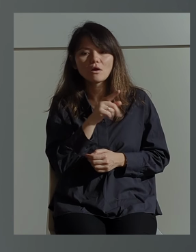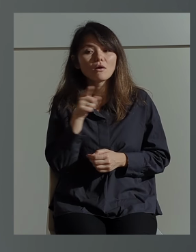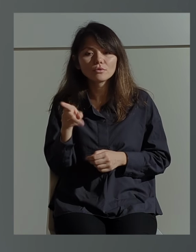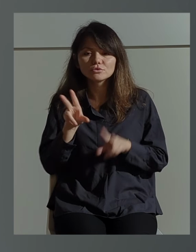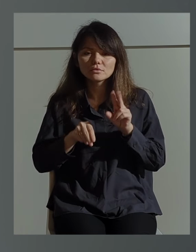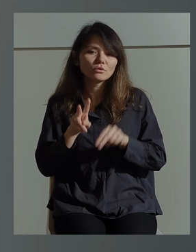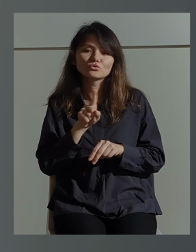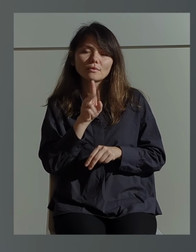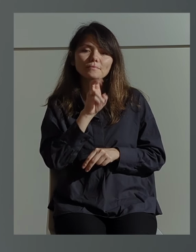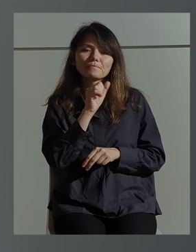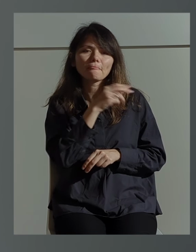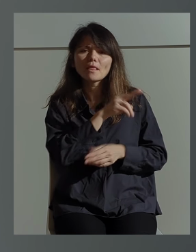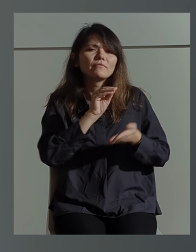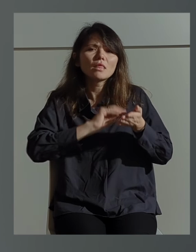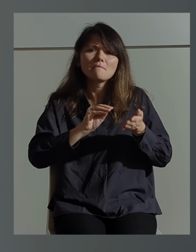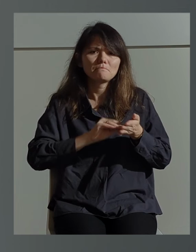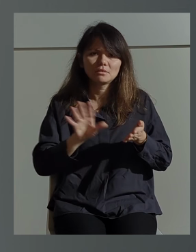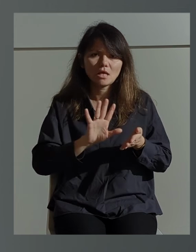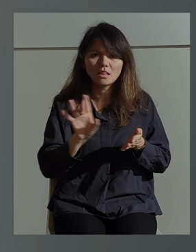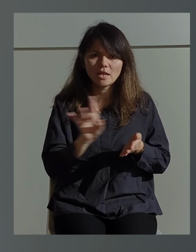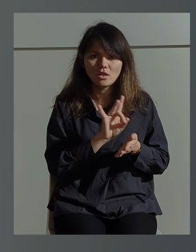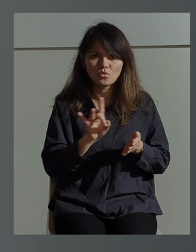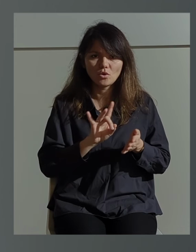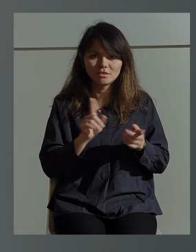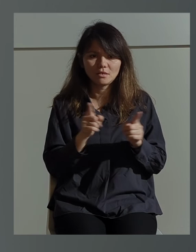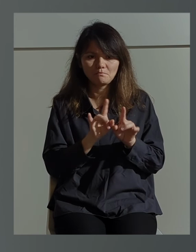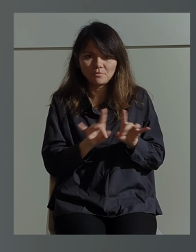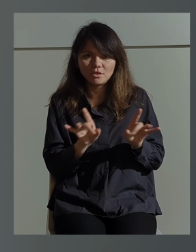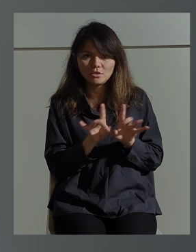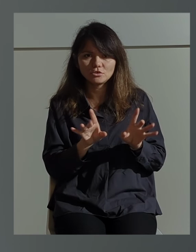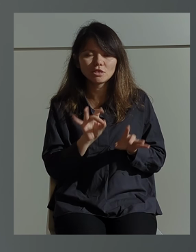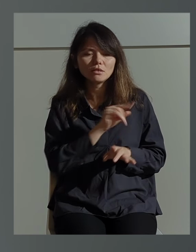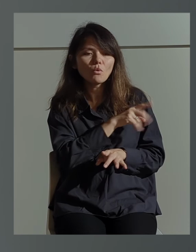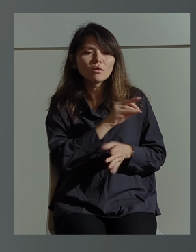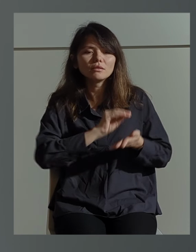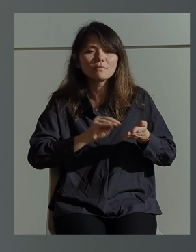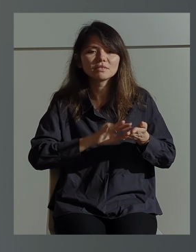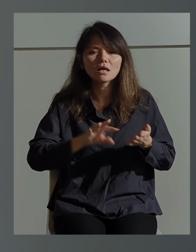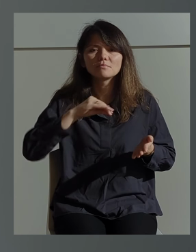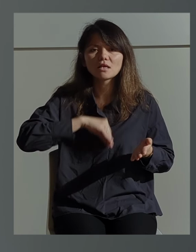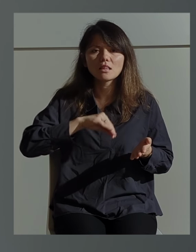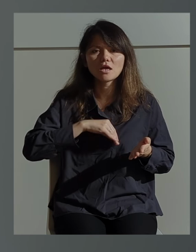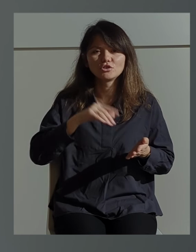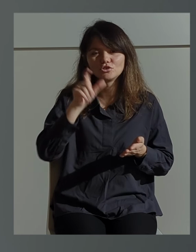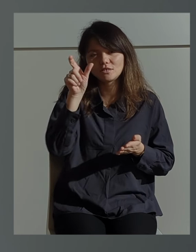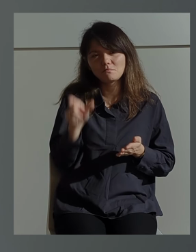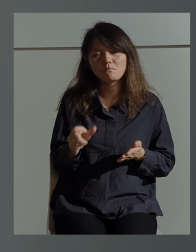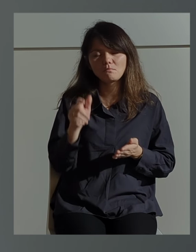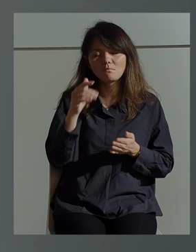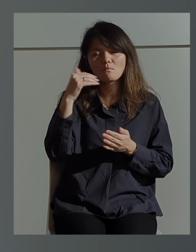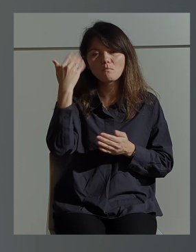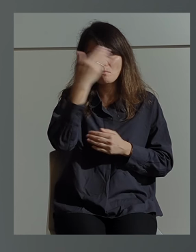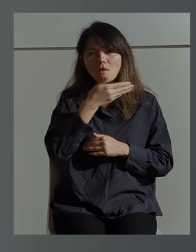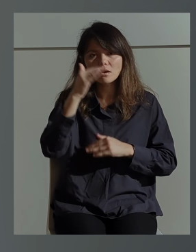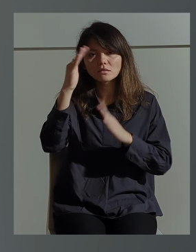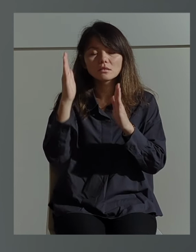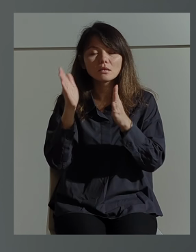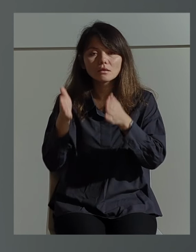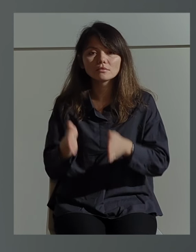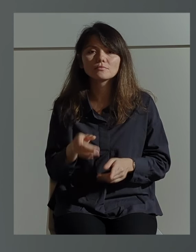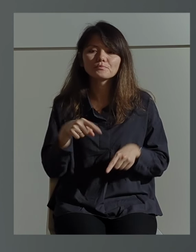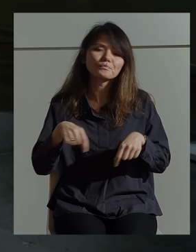случае не писал религиозные притчи уж тем более он не писал какой-то психологический портрет с её точки зрения кака своего